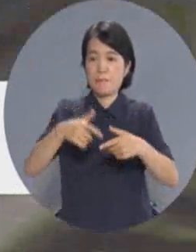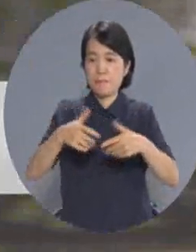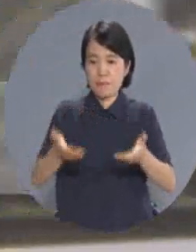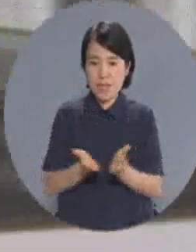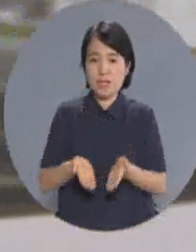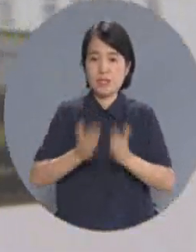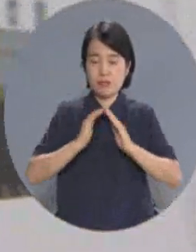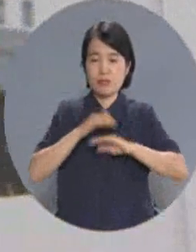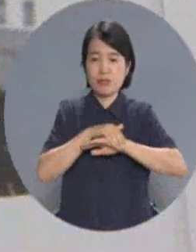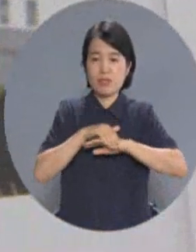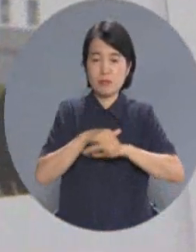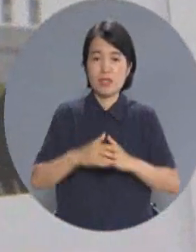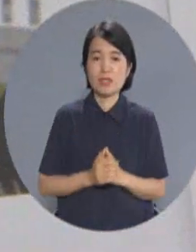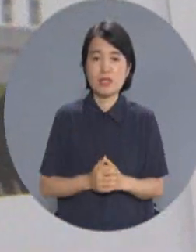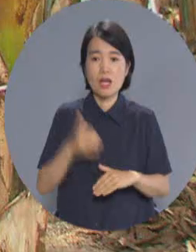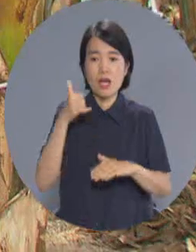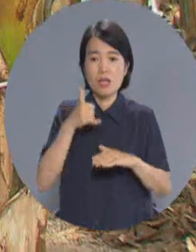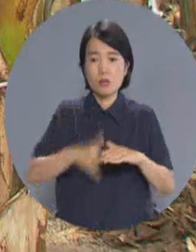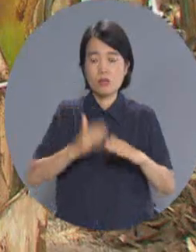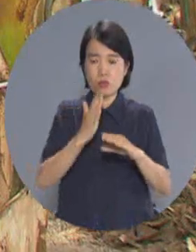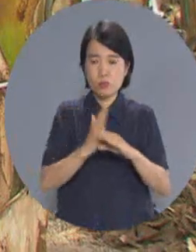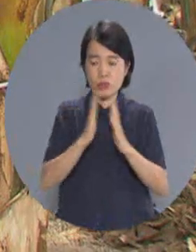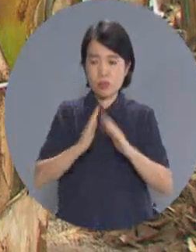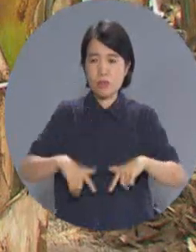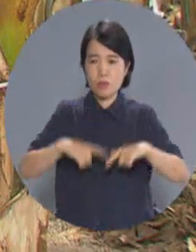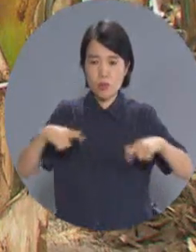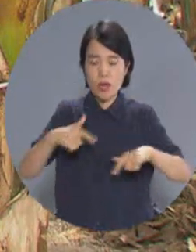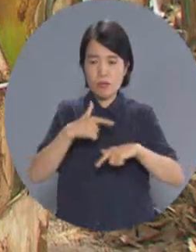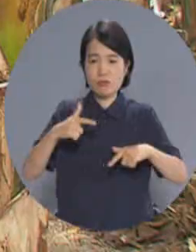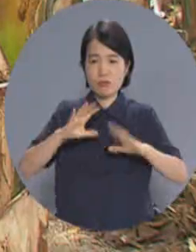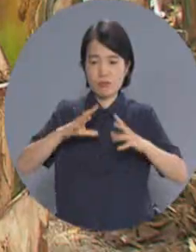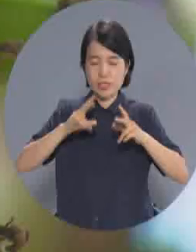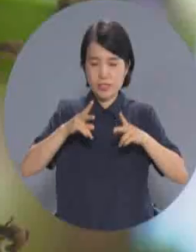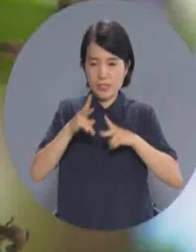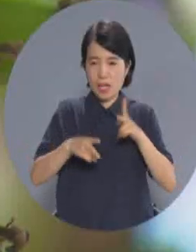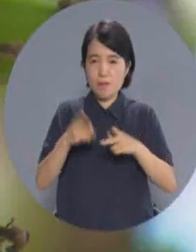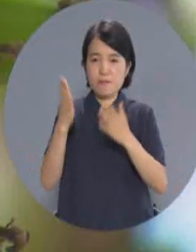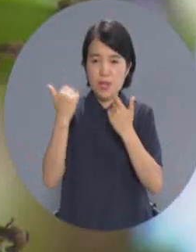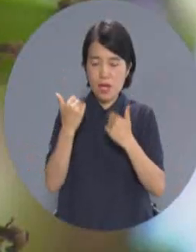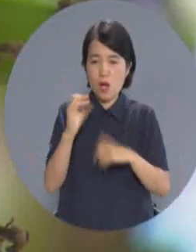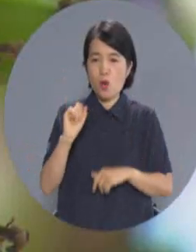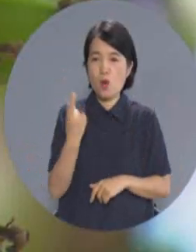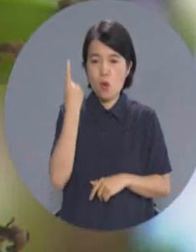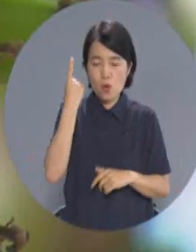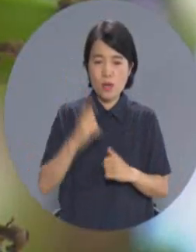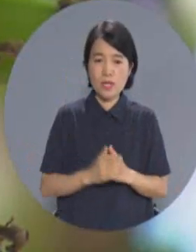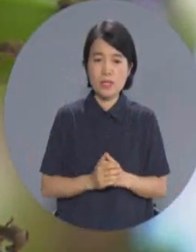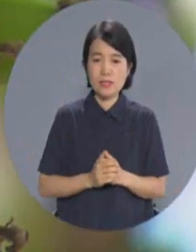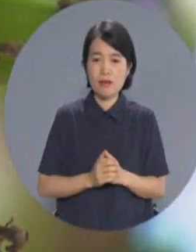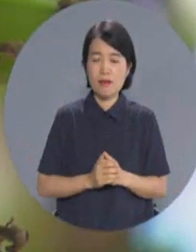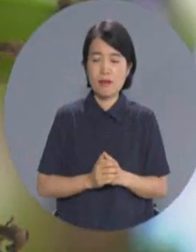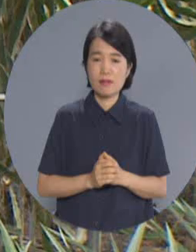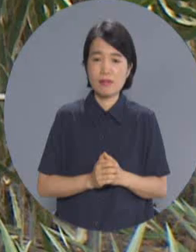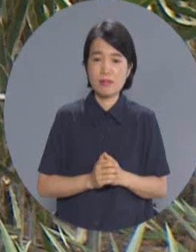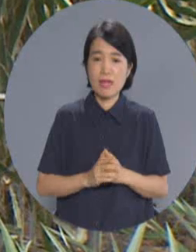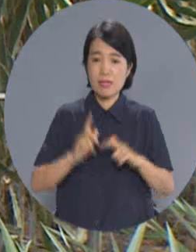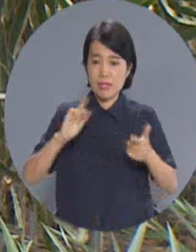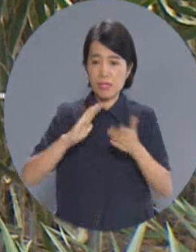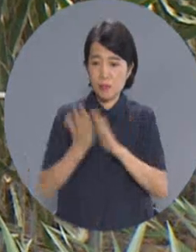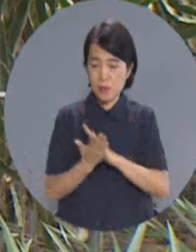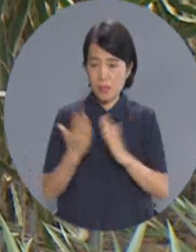있습니다. 농도인 전남도가 이 같은 대형 국책사업 유치를 통해 기후변화 대응 농업